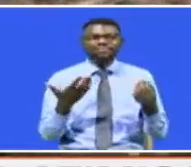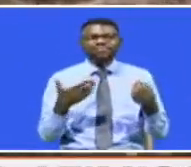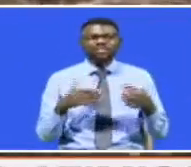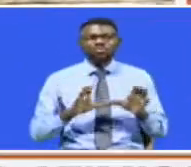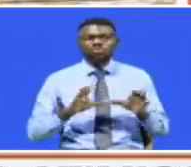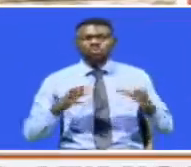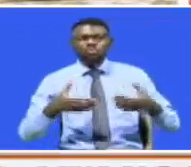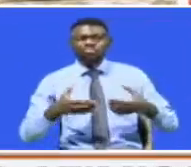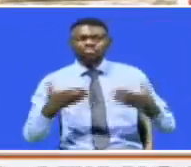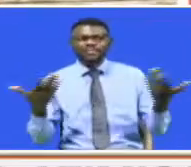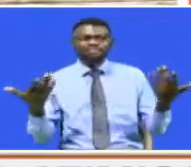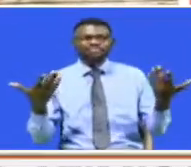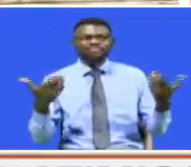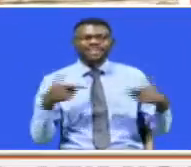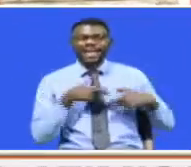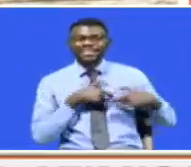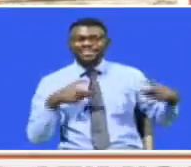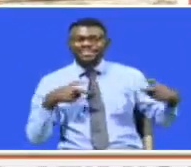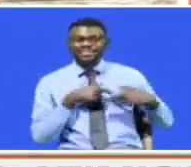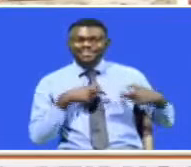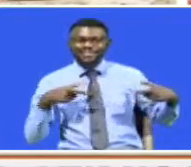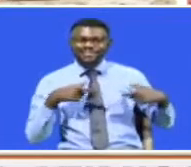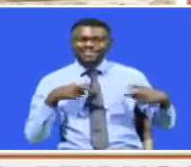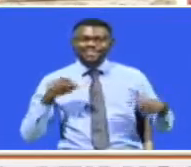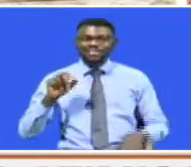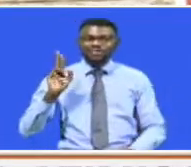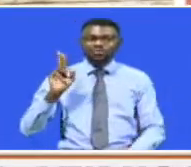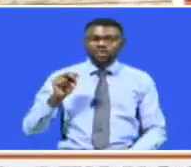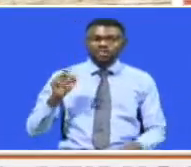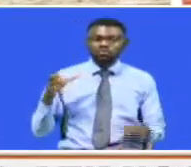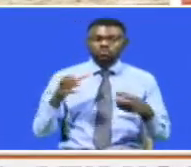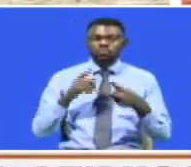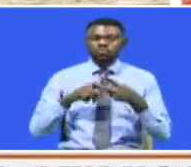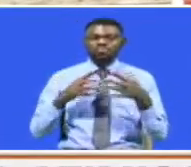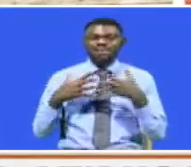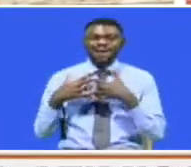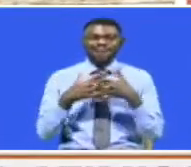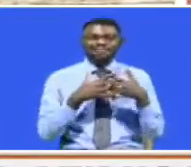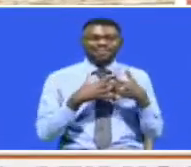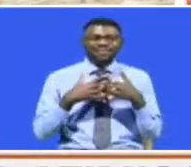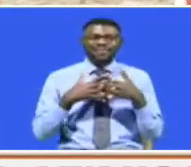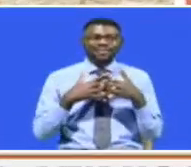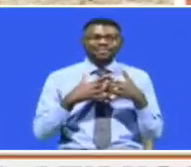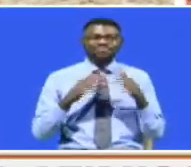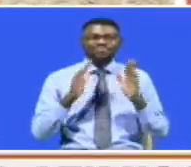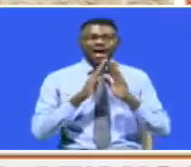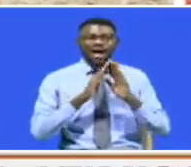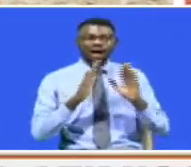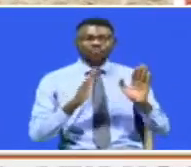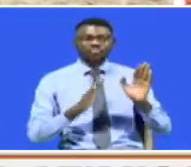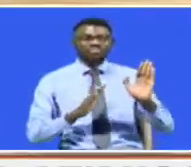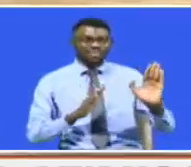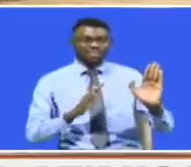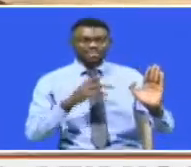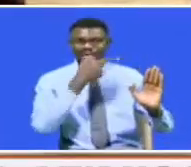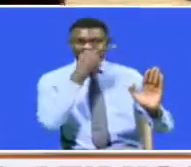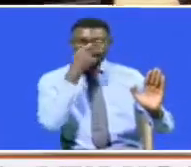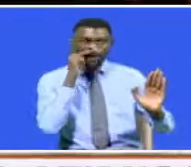mabalozi maalum kutoka Umoja wa Mataifa UN na Marekani nyumbani kwa kiongozi wa Wiper Kalonzo Musyoka mtaani